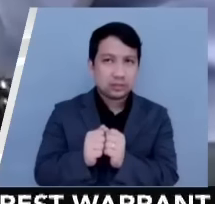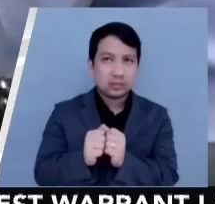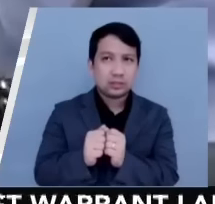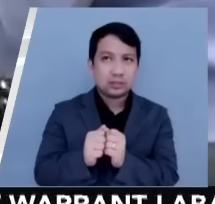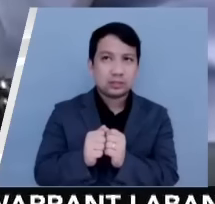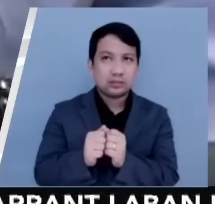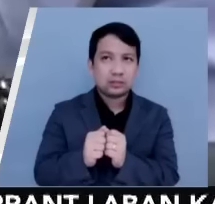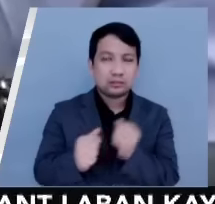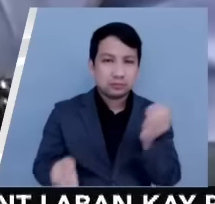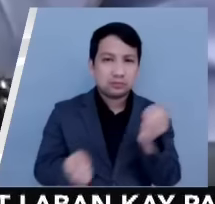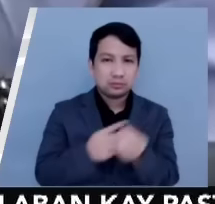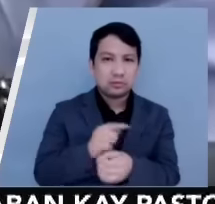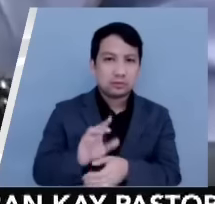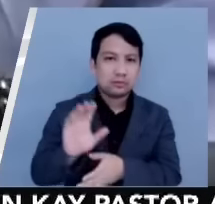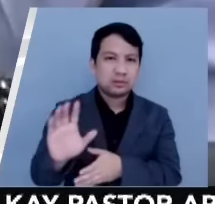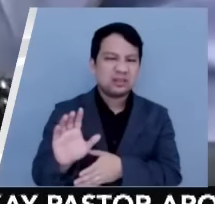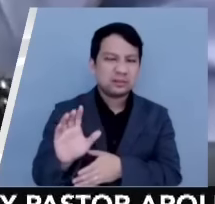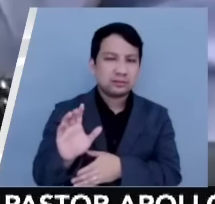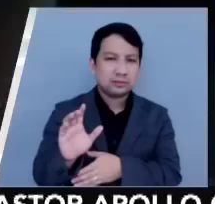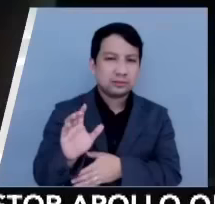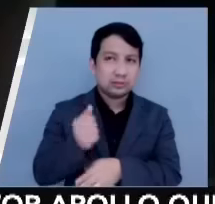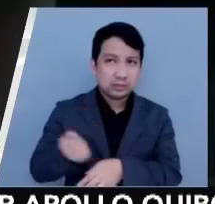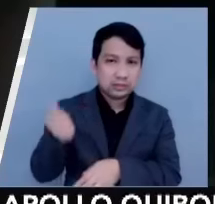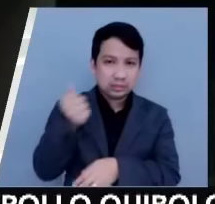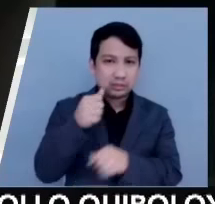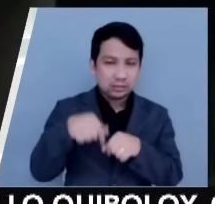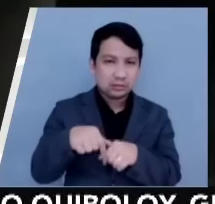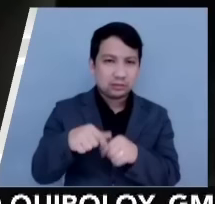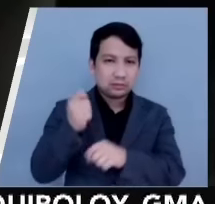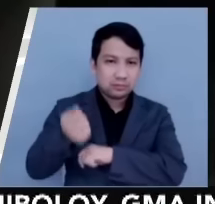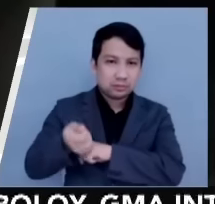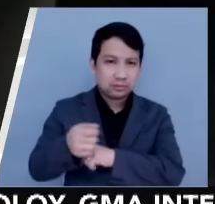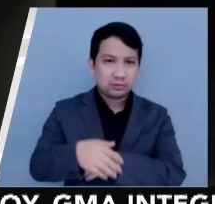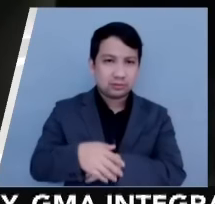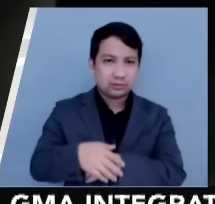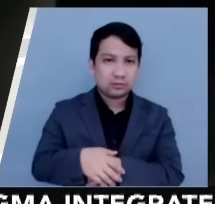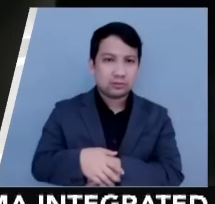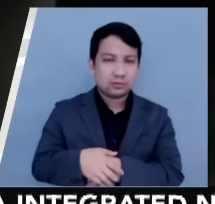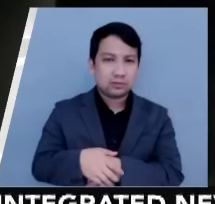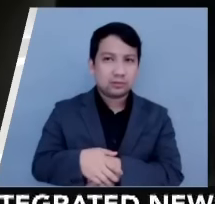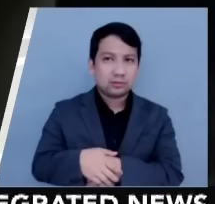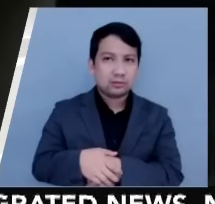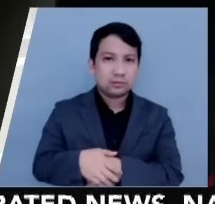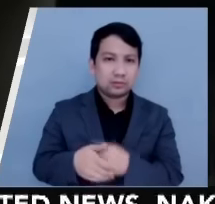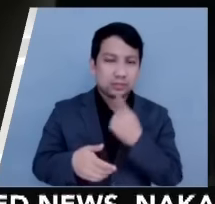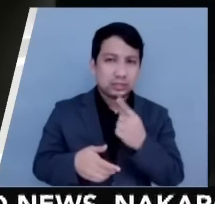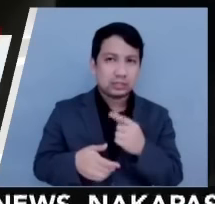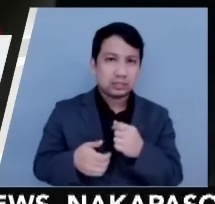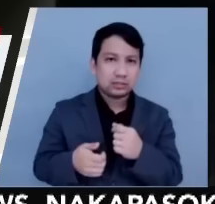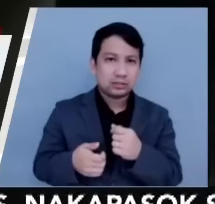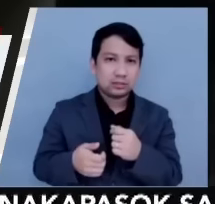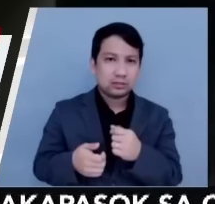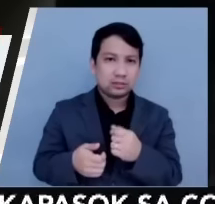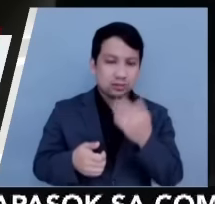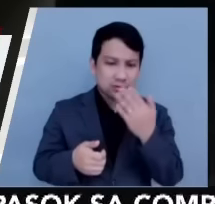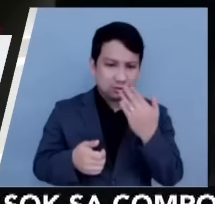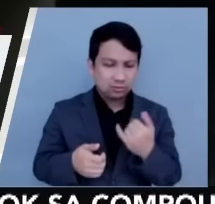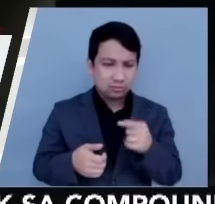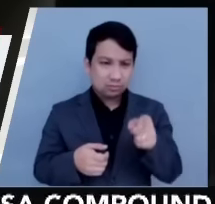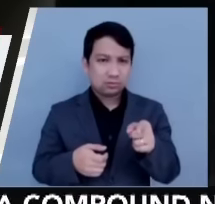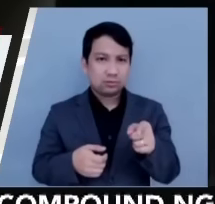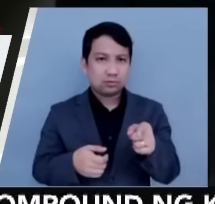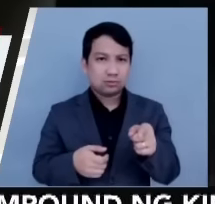ng presiding officer ng hearing na to. I cannot fire chair. The presiding chair. So bakit? Yes, we...